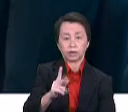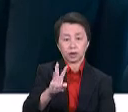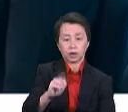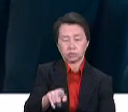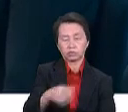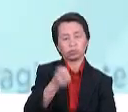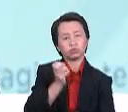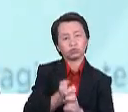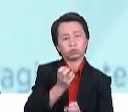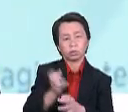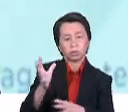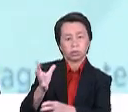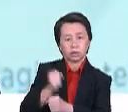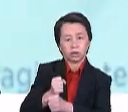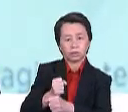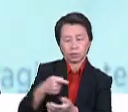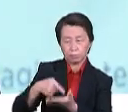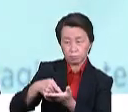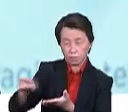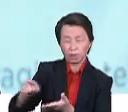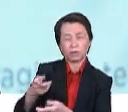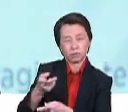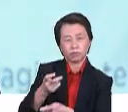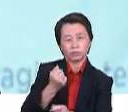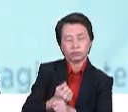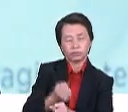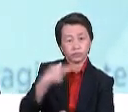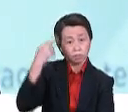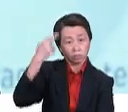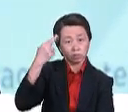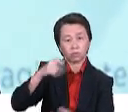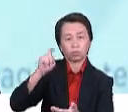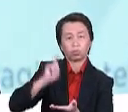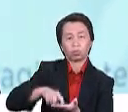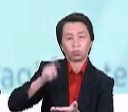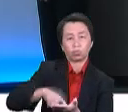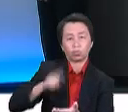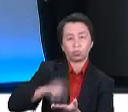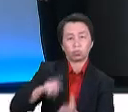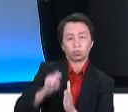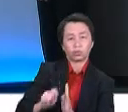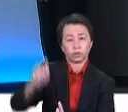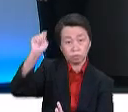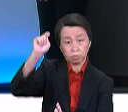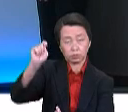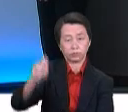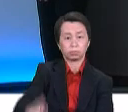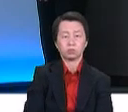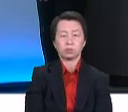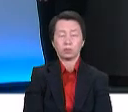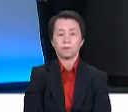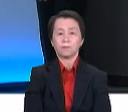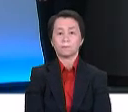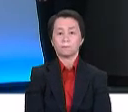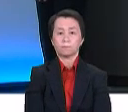menghadapi kesukaran mendapatkan pembiayaan atas faktor keberhutangan yang tinggi.